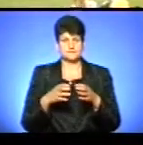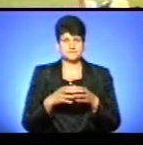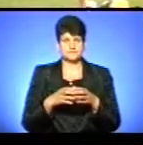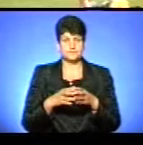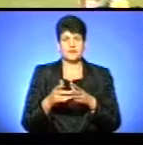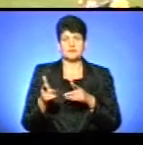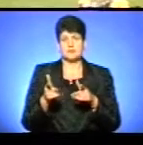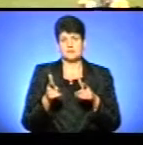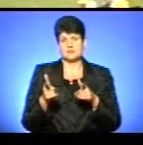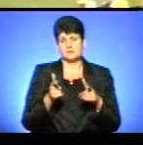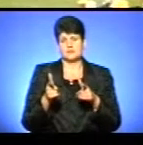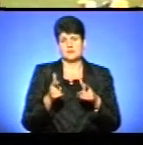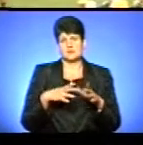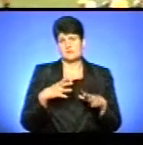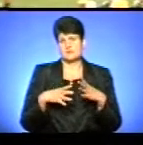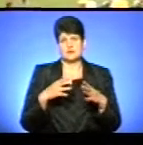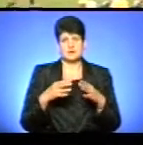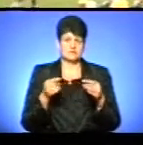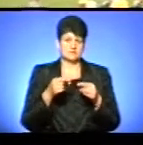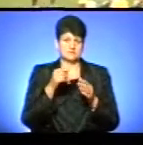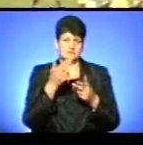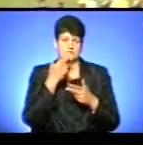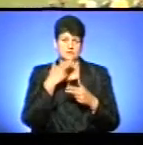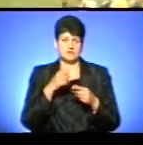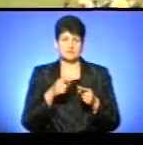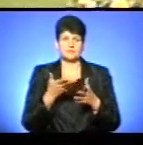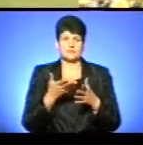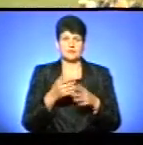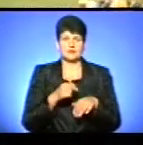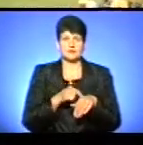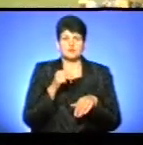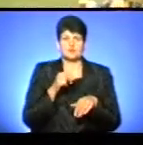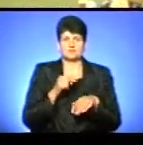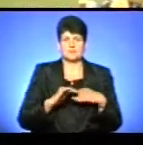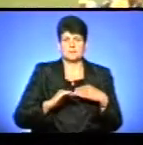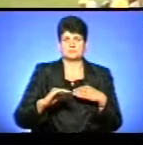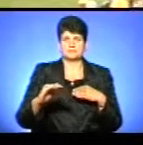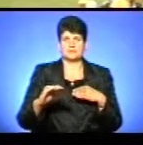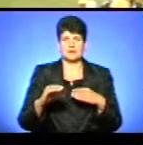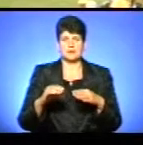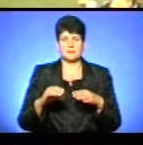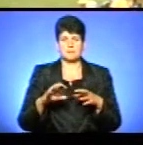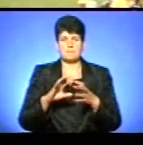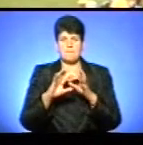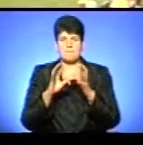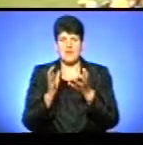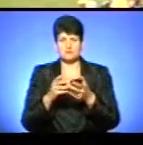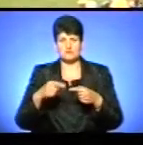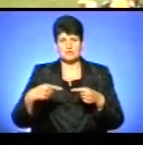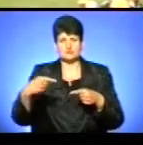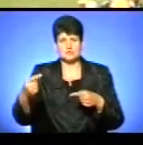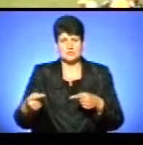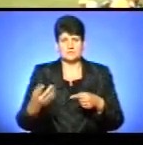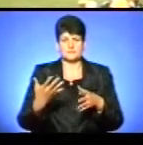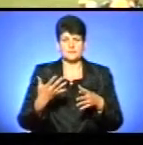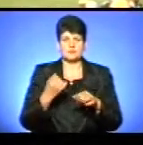принципі, стандартного характеру. Відчути покров, як стелиться м'яч, як відскок. Зробити